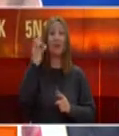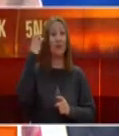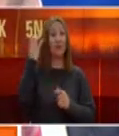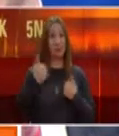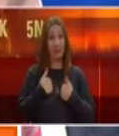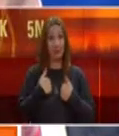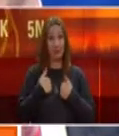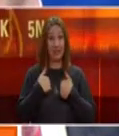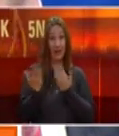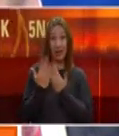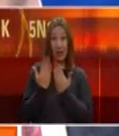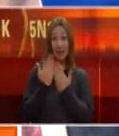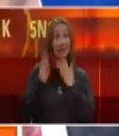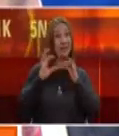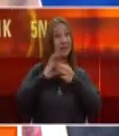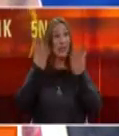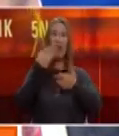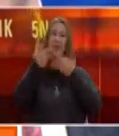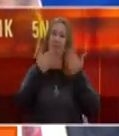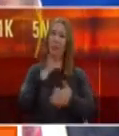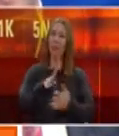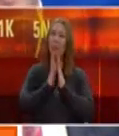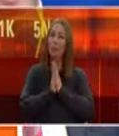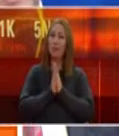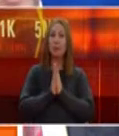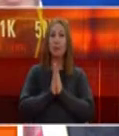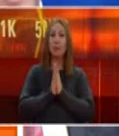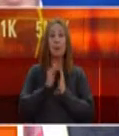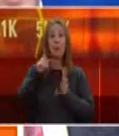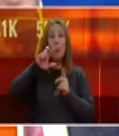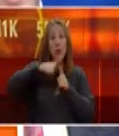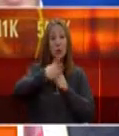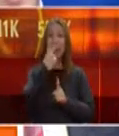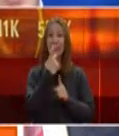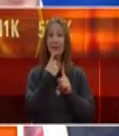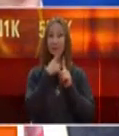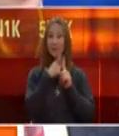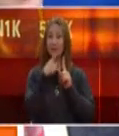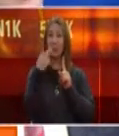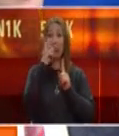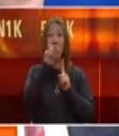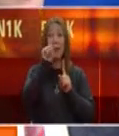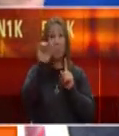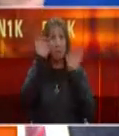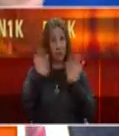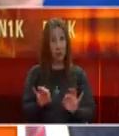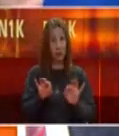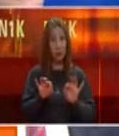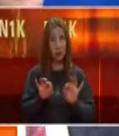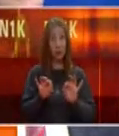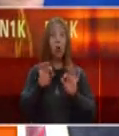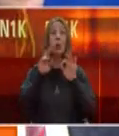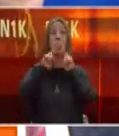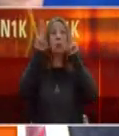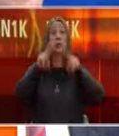bize katkısı nedir diye onu anlatmak istiyorum. Biz bu projeyi 2 senedir devam ediyorduk. 2011 yılında başladık.